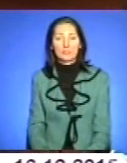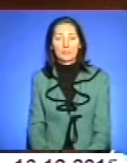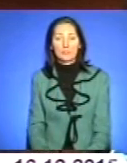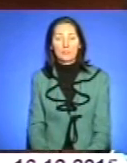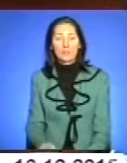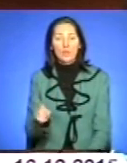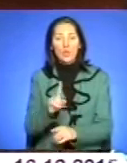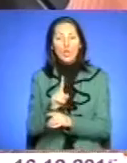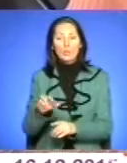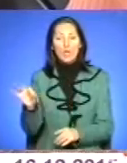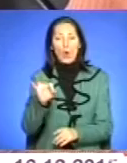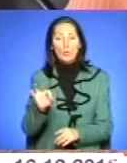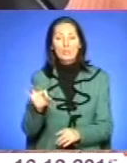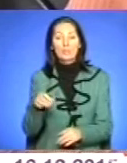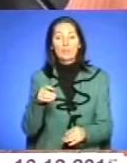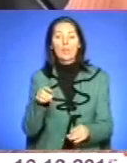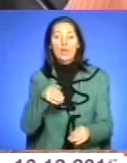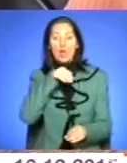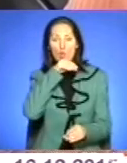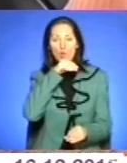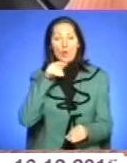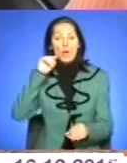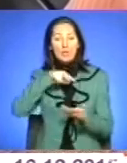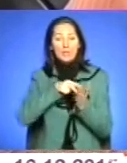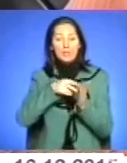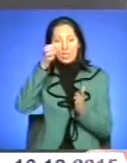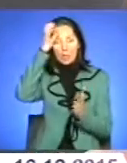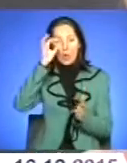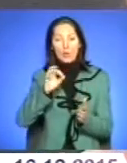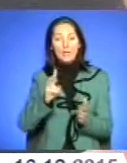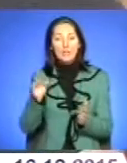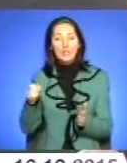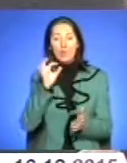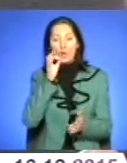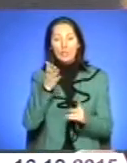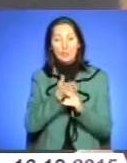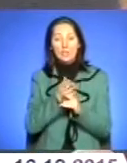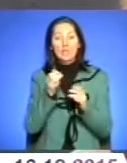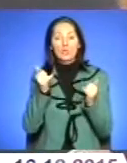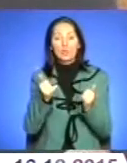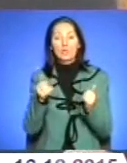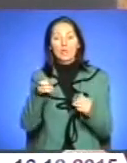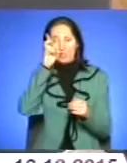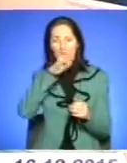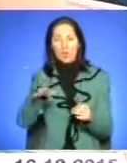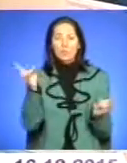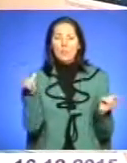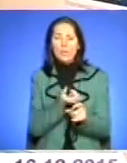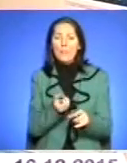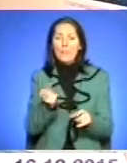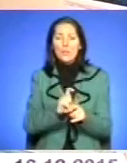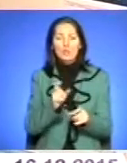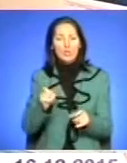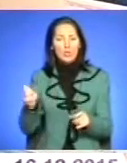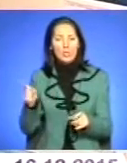гривень по Тернопільській області. Доктор економічних наук Ольга Кириленко каже, що субсидії нині в країні потрібні більшості громадян тільки тому,